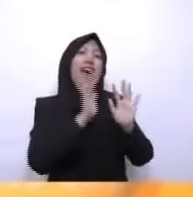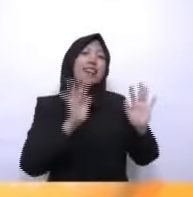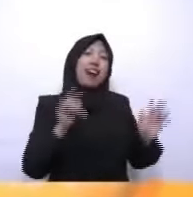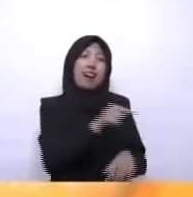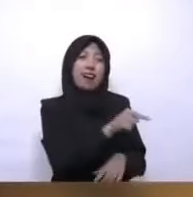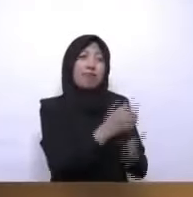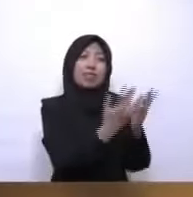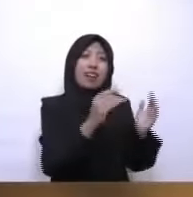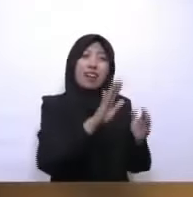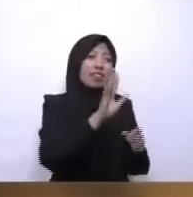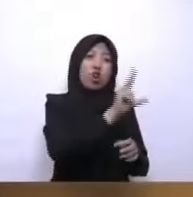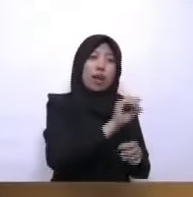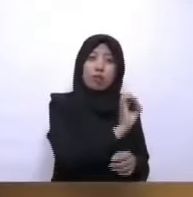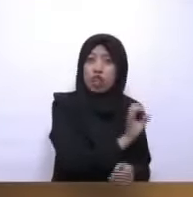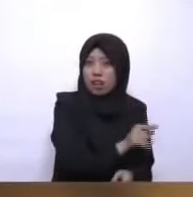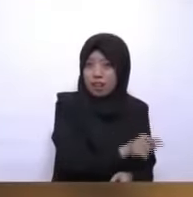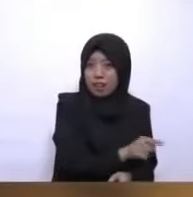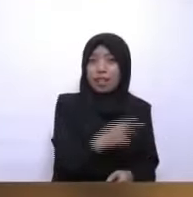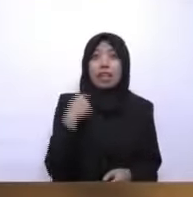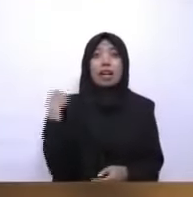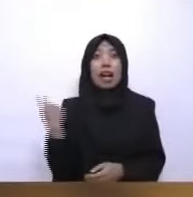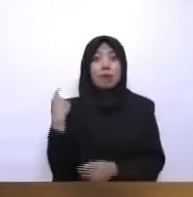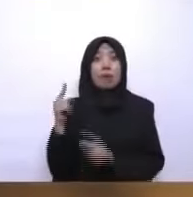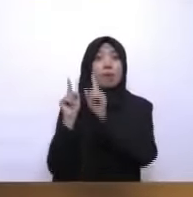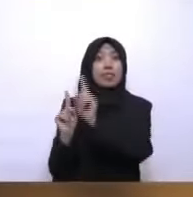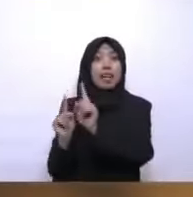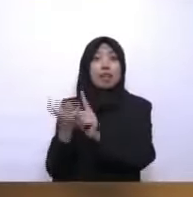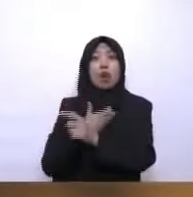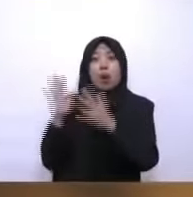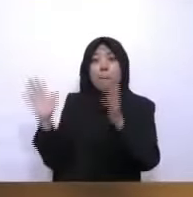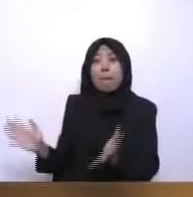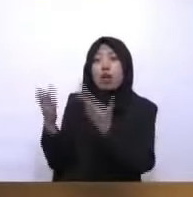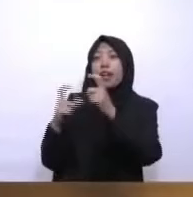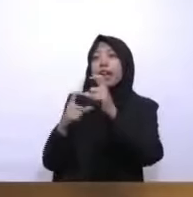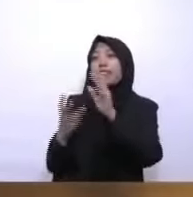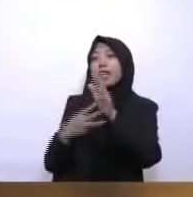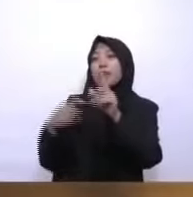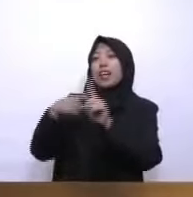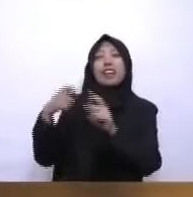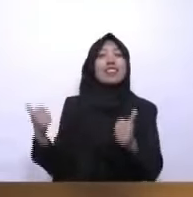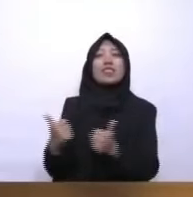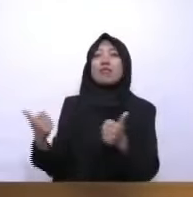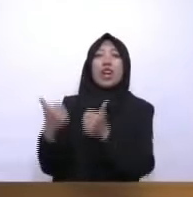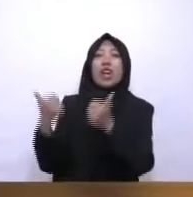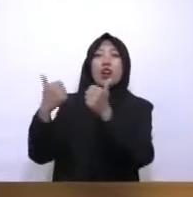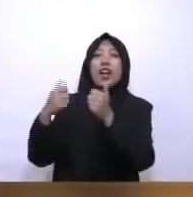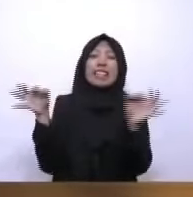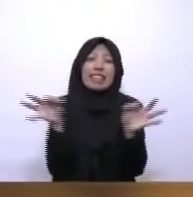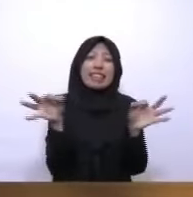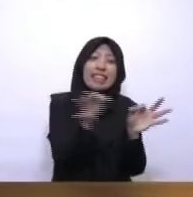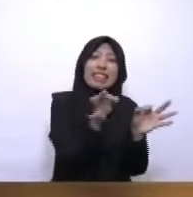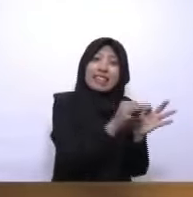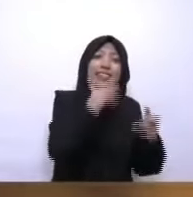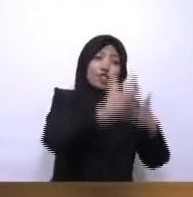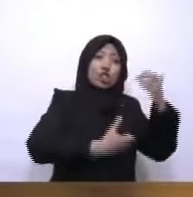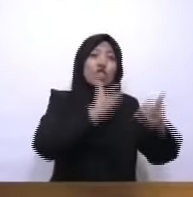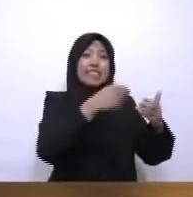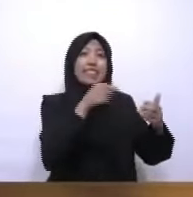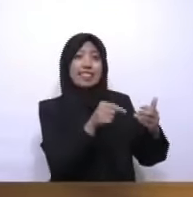kami pasangan Dermawan akan membangun SMK istimewa di sekitar industri-industri